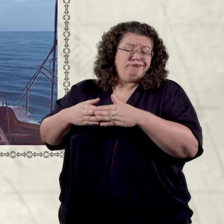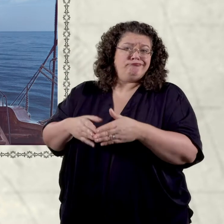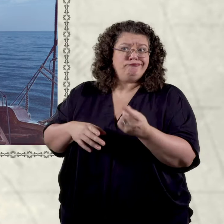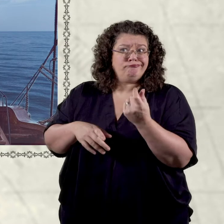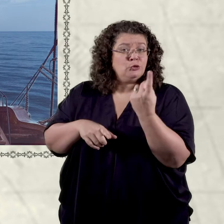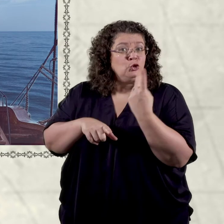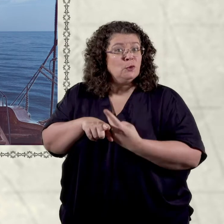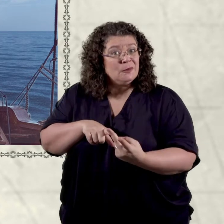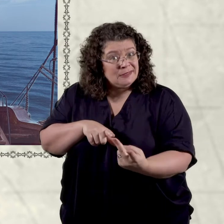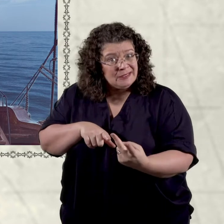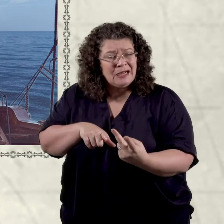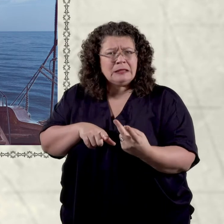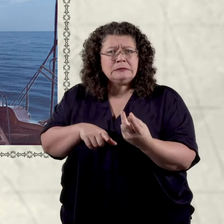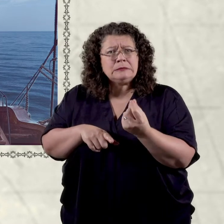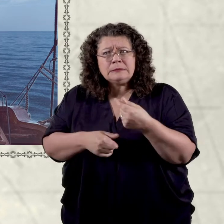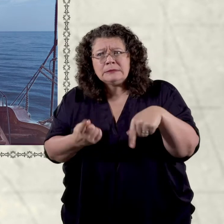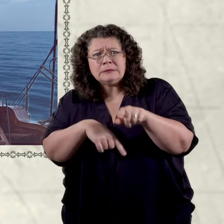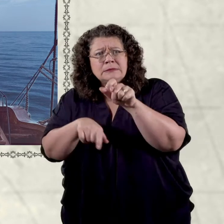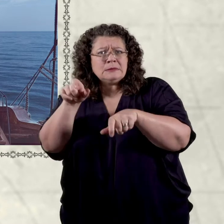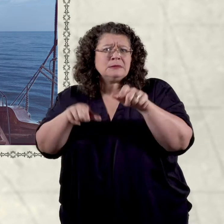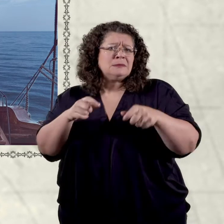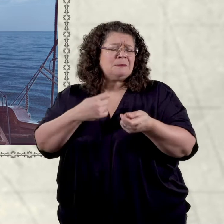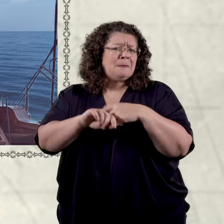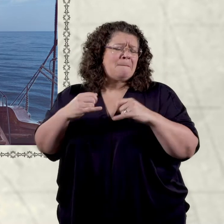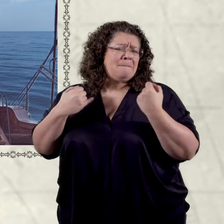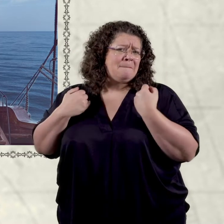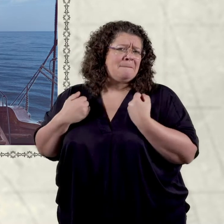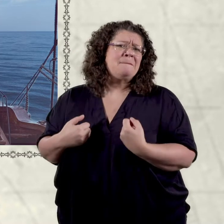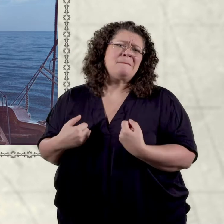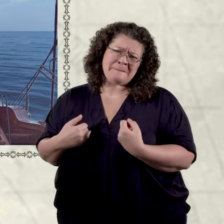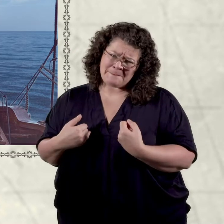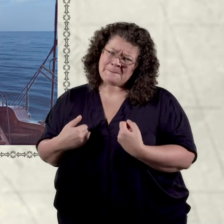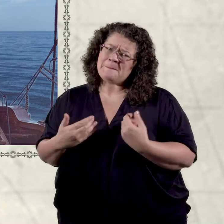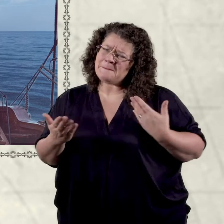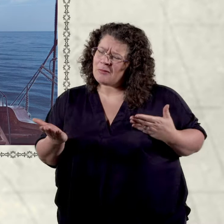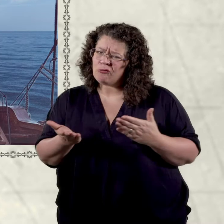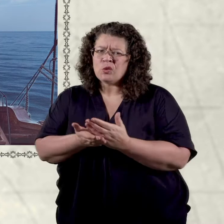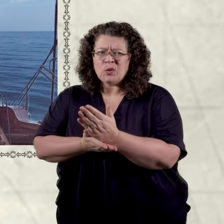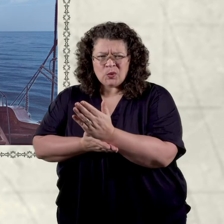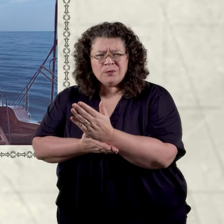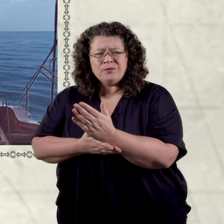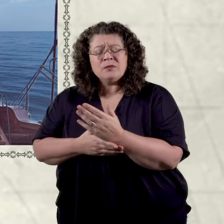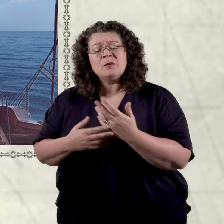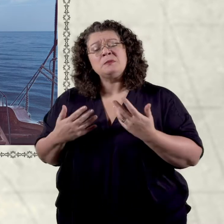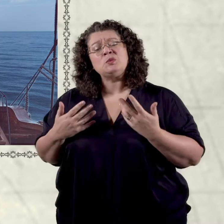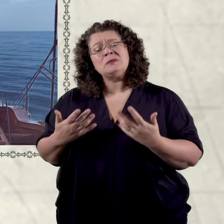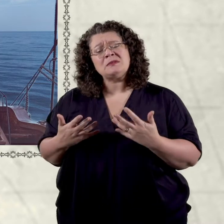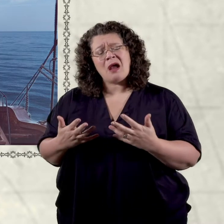bron i bythefnos rwan. A mae sawl person wedi bod yn sâl ar y daith.